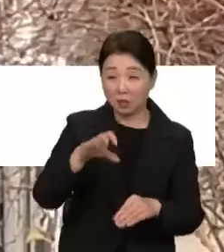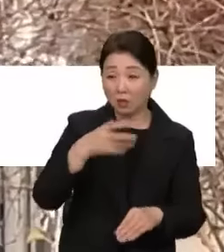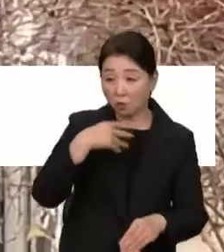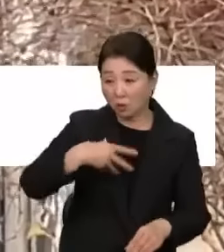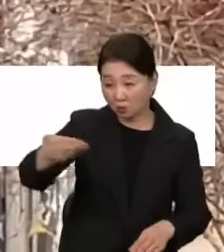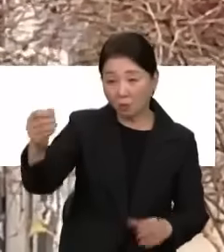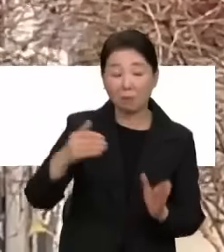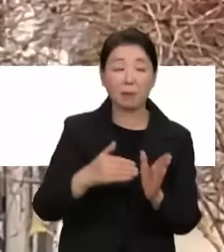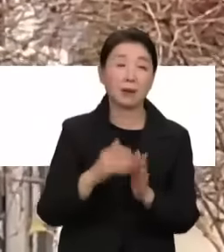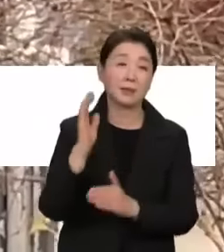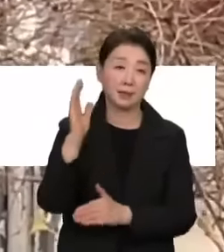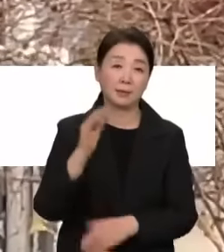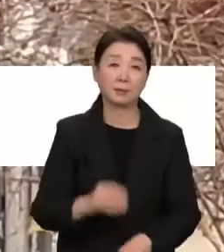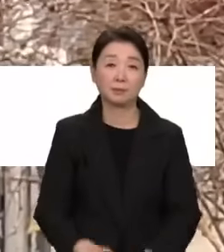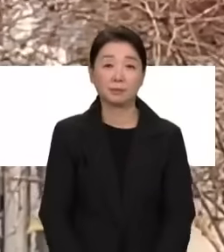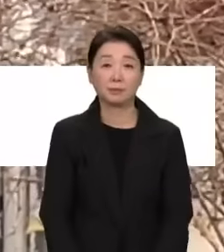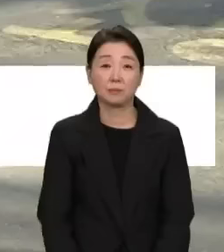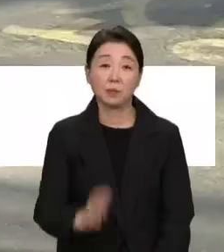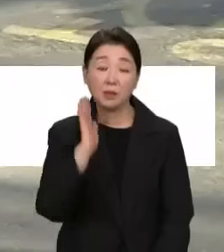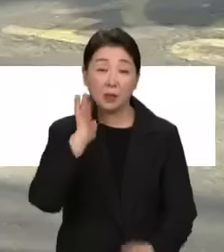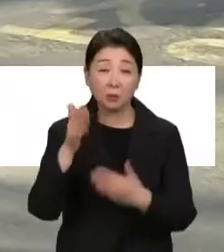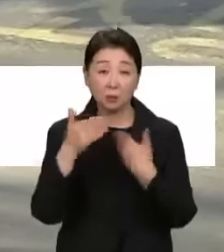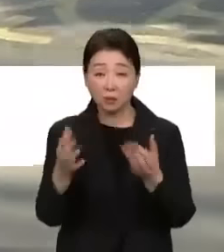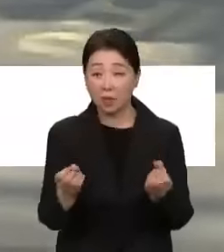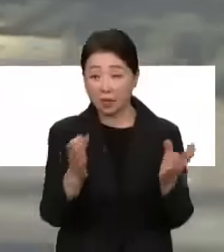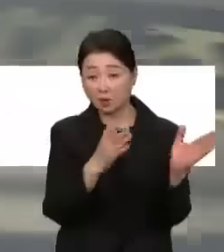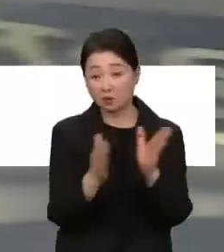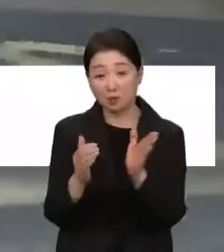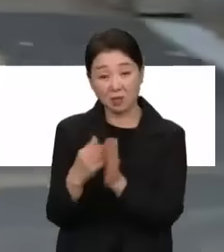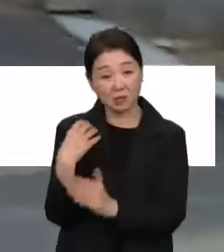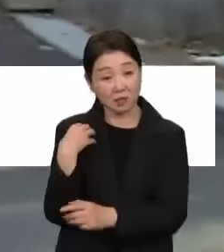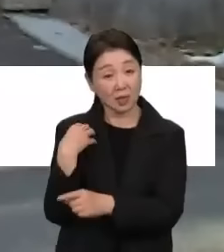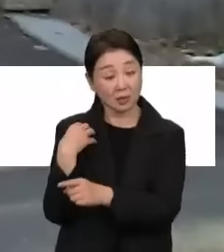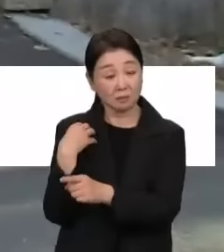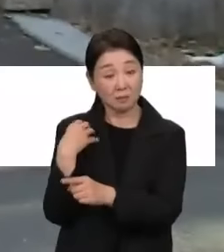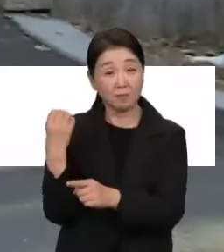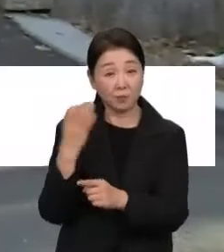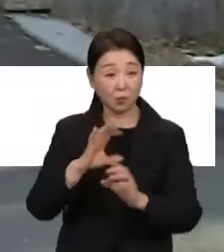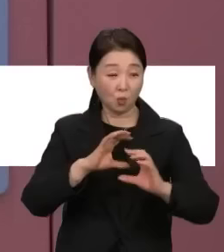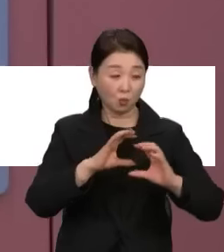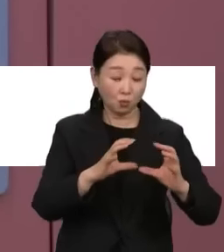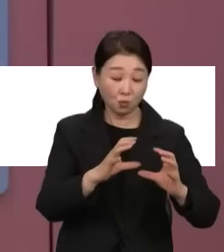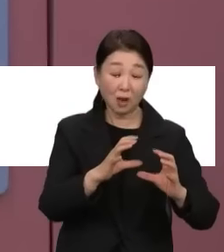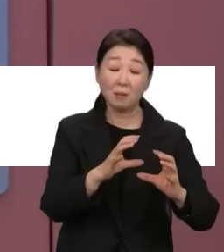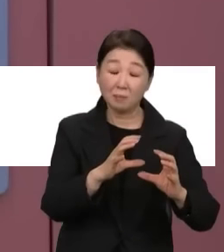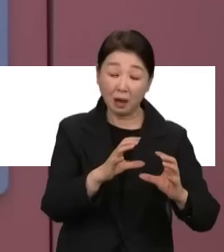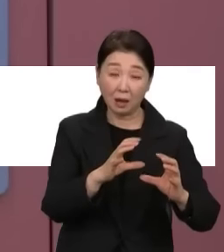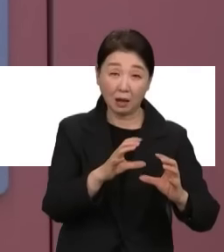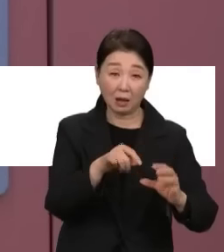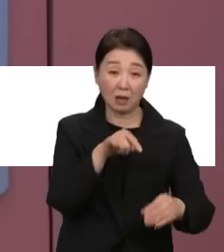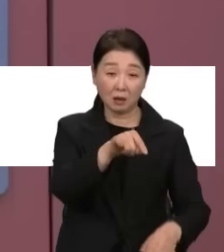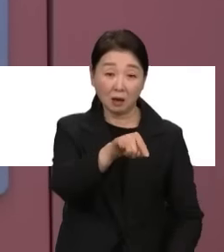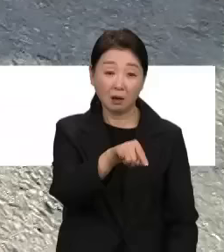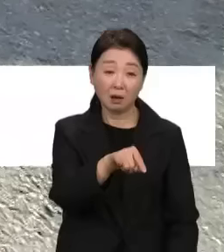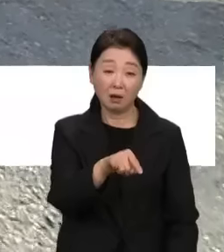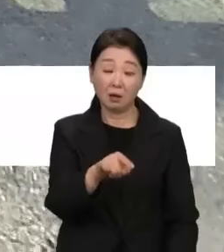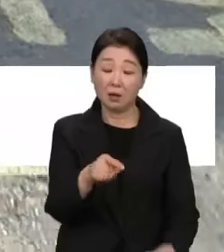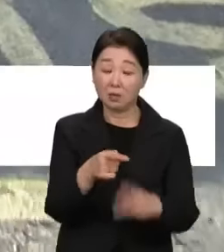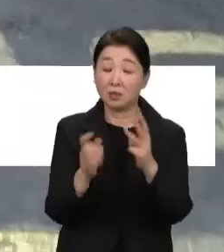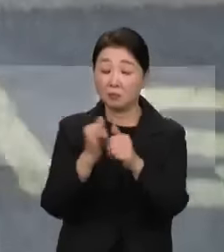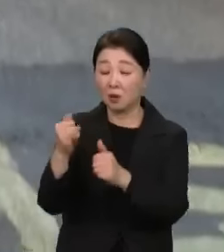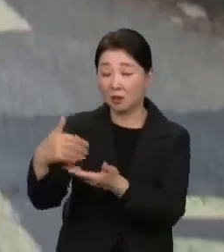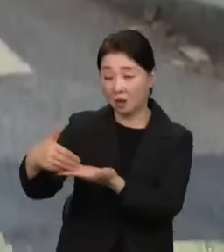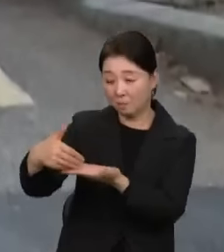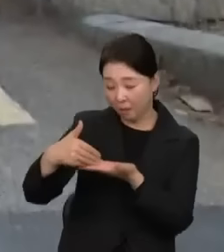점을 강조했습니다. 대통령실이 행사 준비를 담당했고 국가유산청 국릉유적본부로부터 김 여사 방문 준비